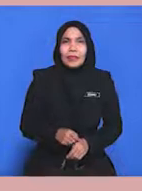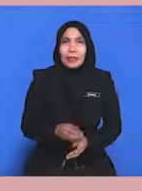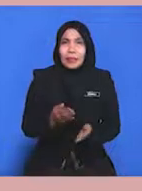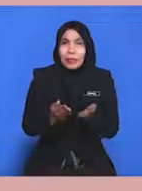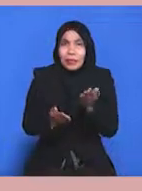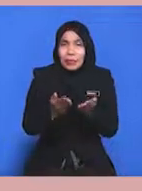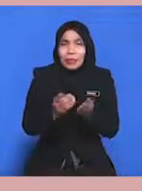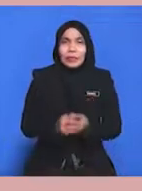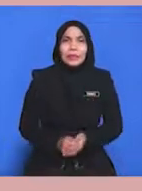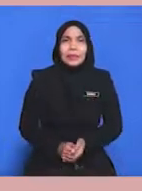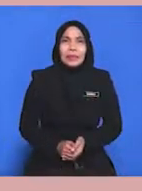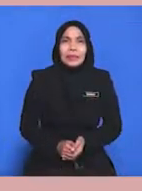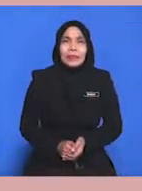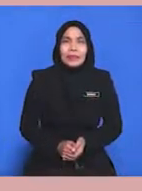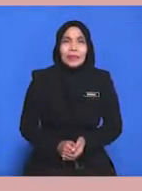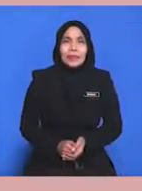Antara perkara tersebut ialah